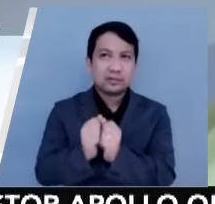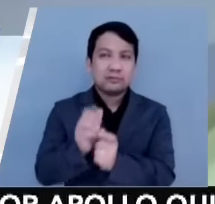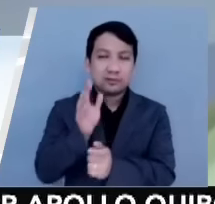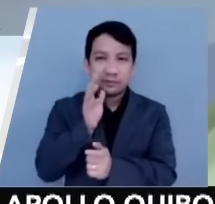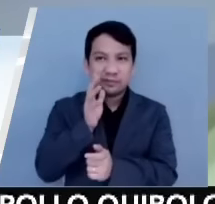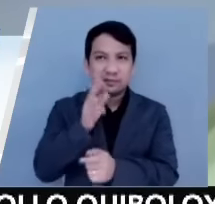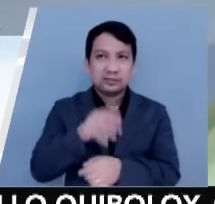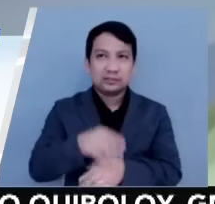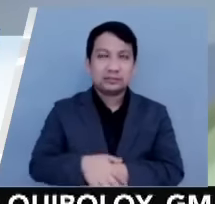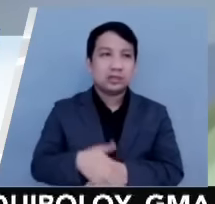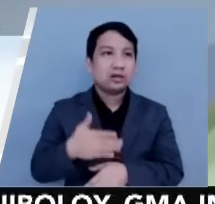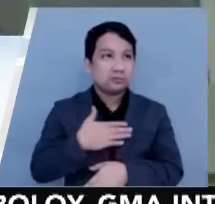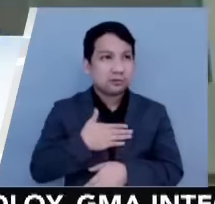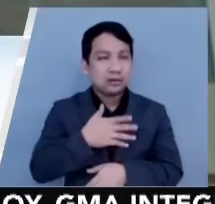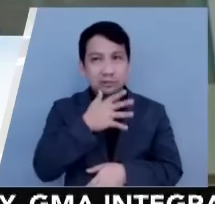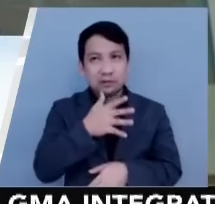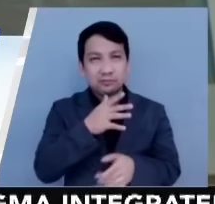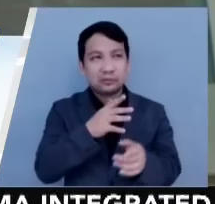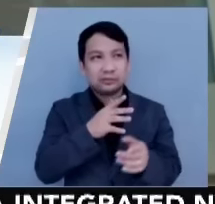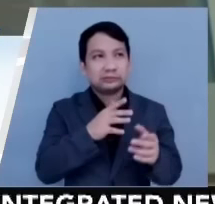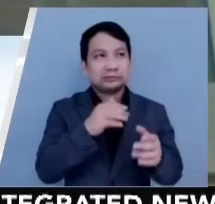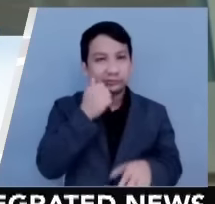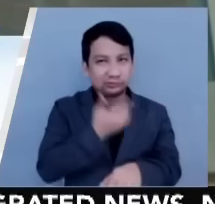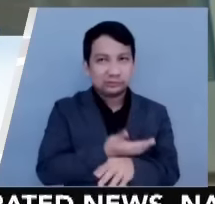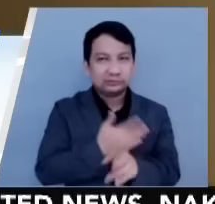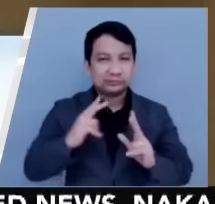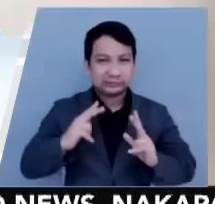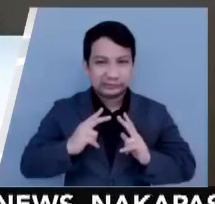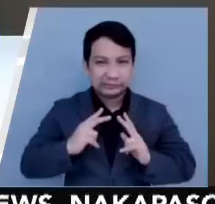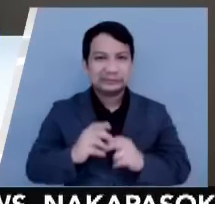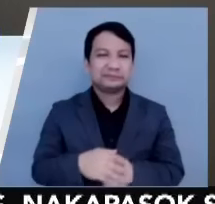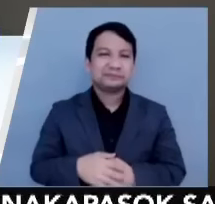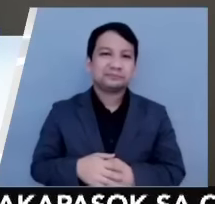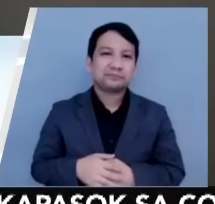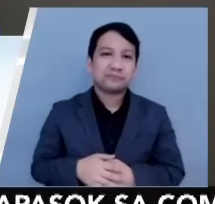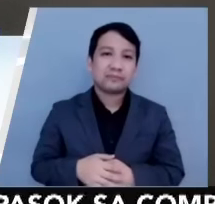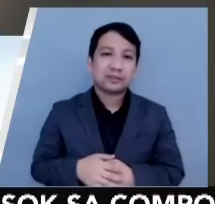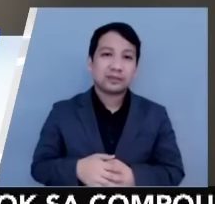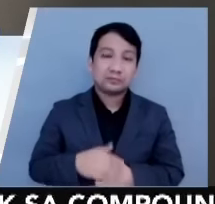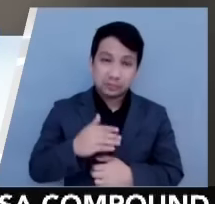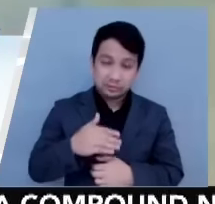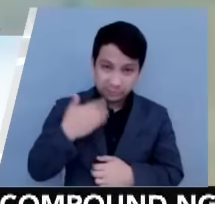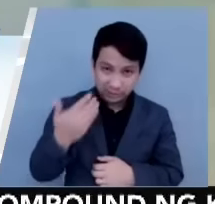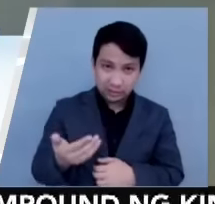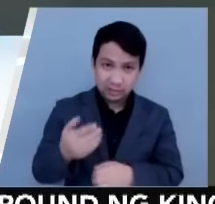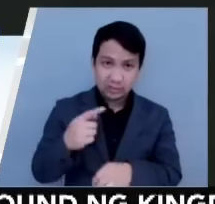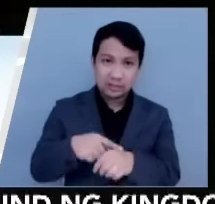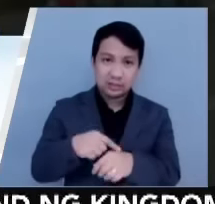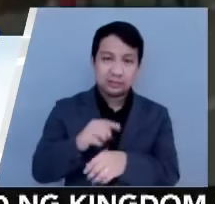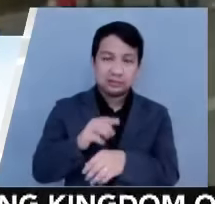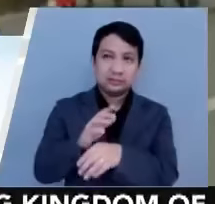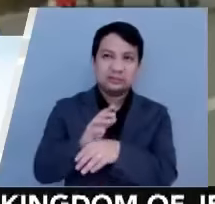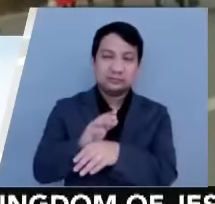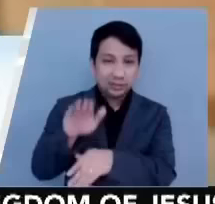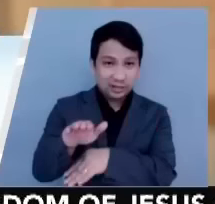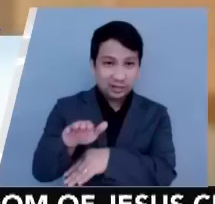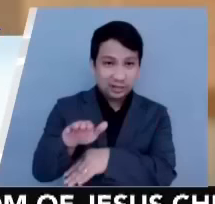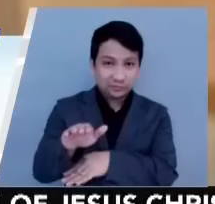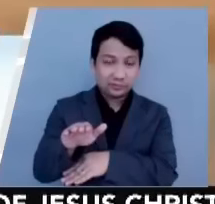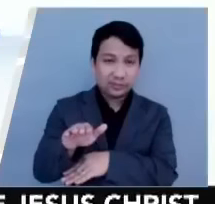mother and daughter vacation na rin. Alam niyo naman pong... In time naman daw sa pagkapalabas ng afternoon prime series